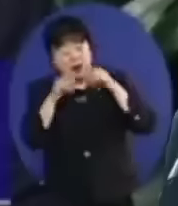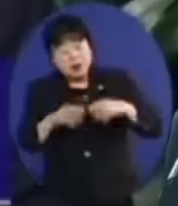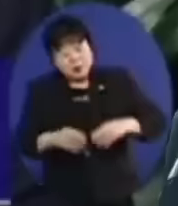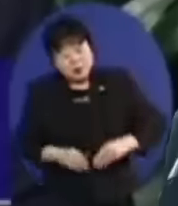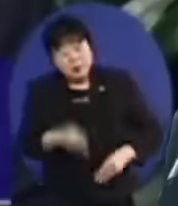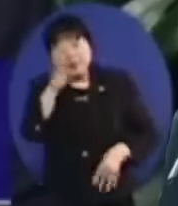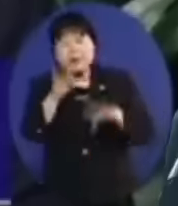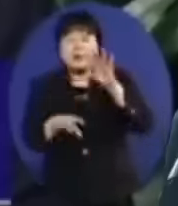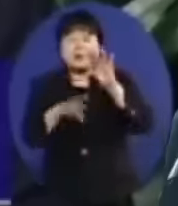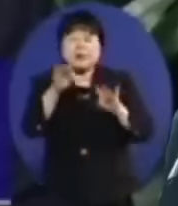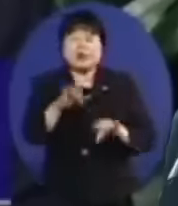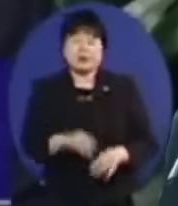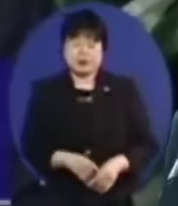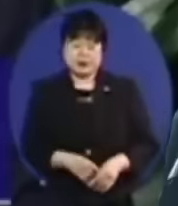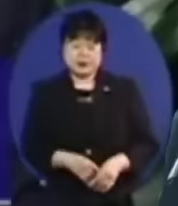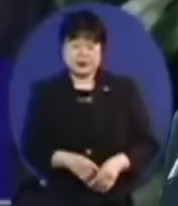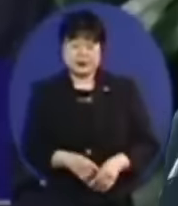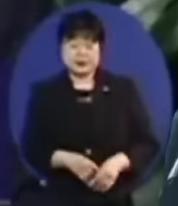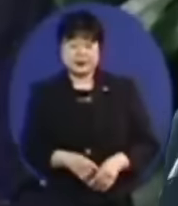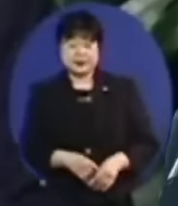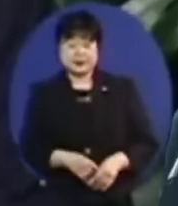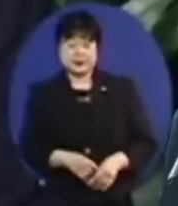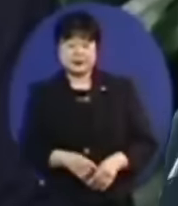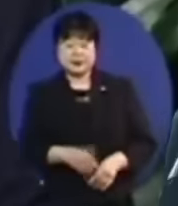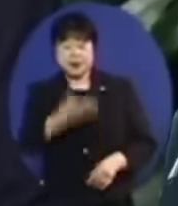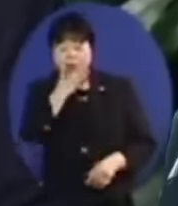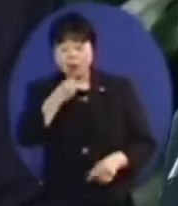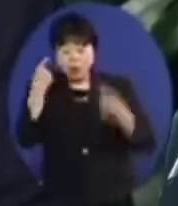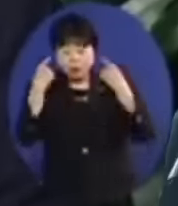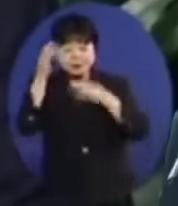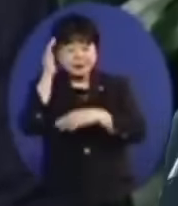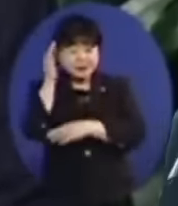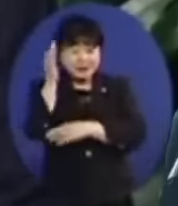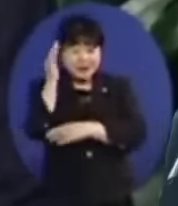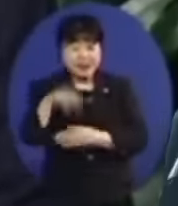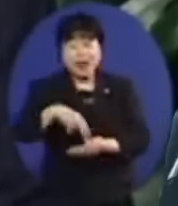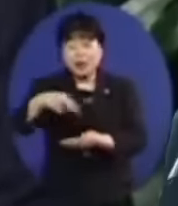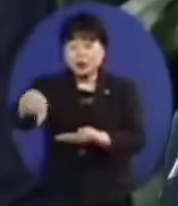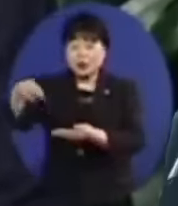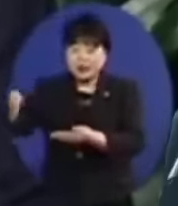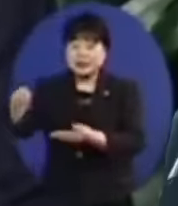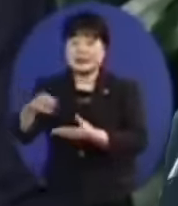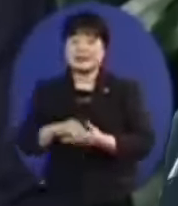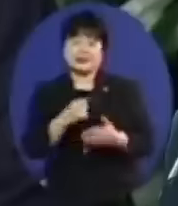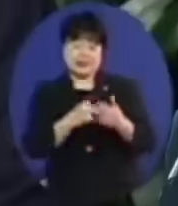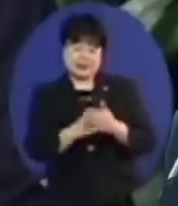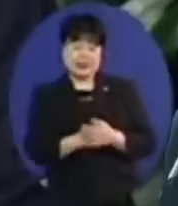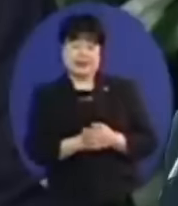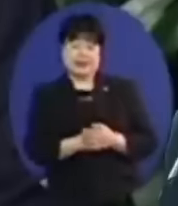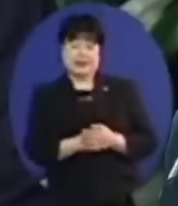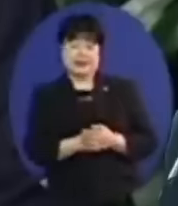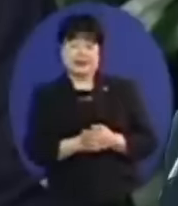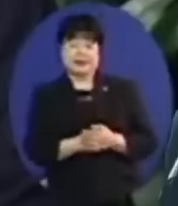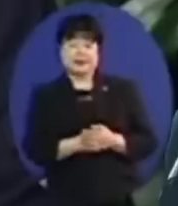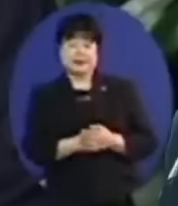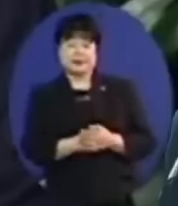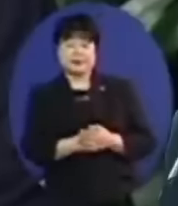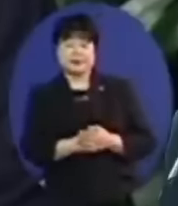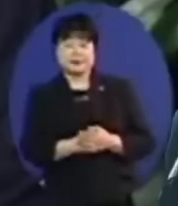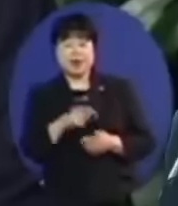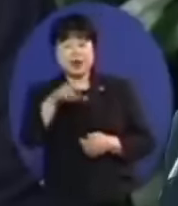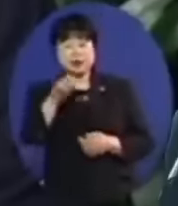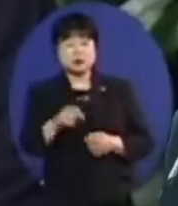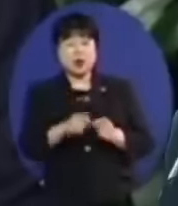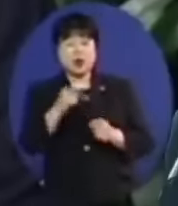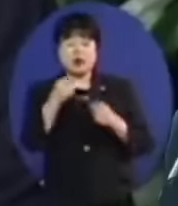굶고 춥고 헐벗으노라. 복음을 전하러 정치 없이 돌아다니니까 어디 한 곳에